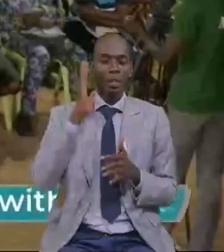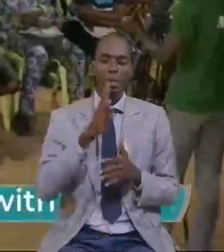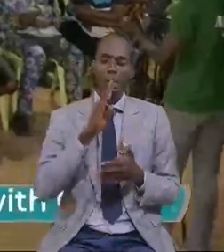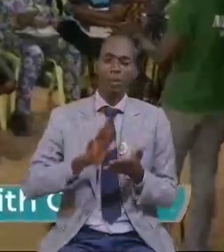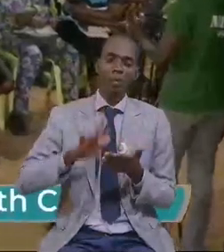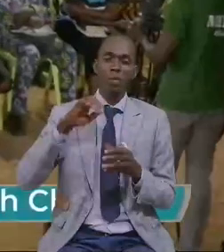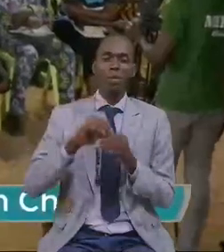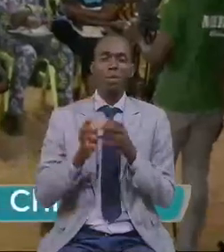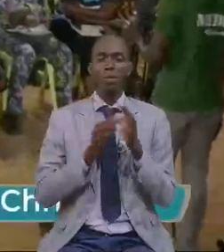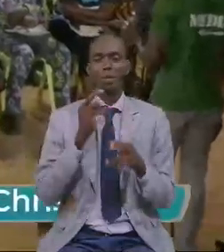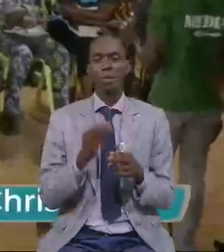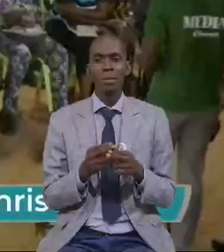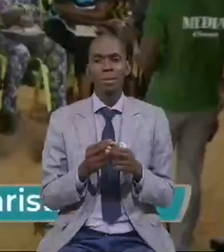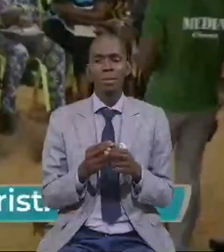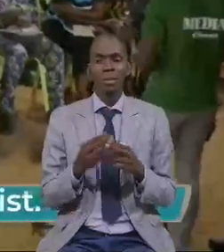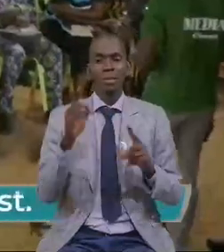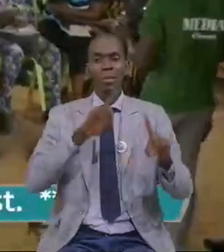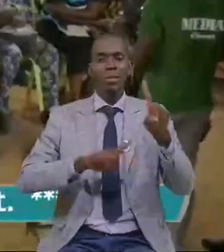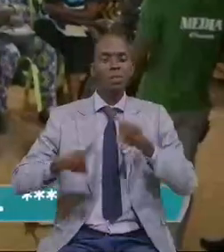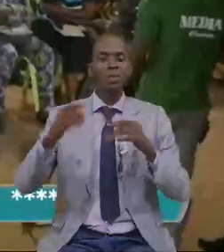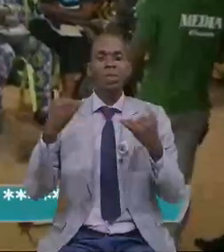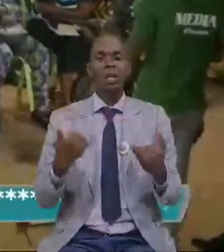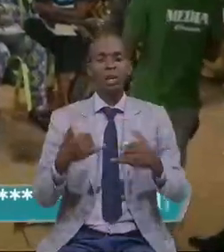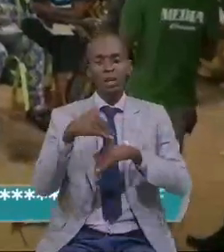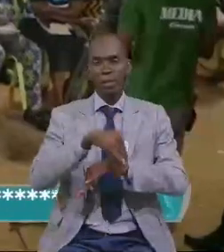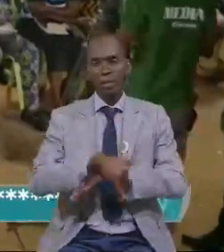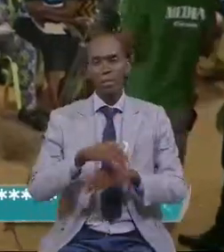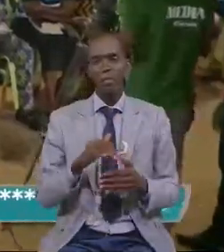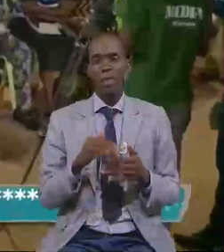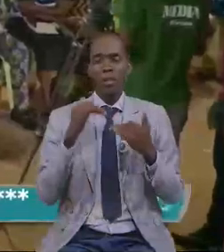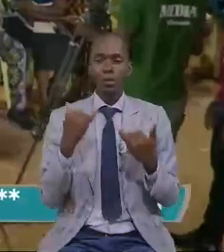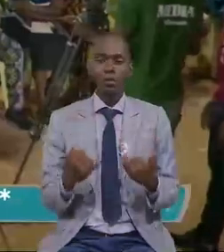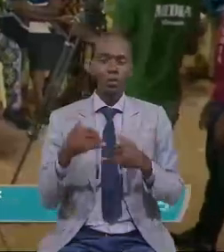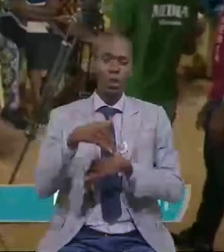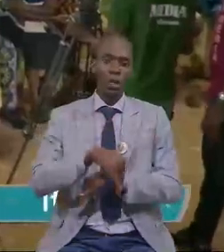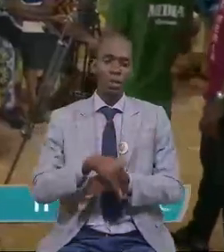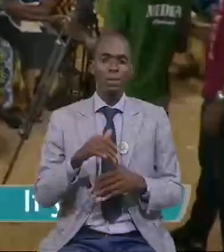vie. Que quelqu'un dise, ce soir,